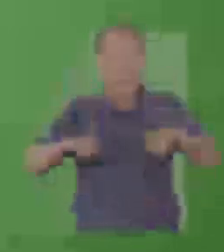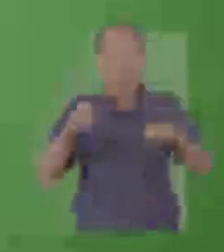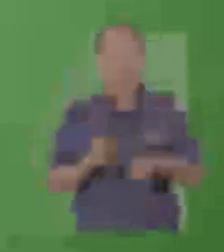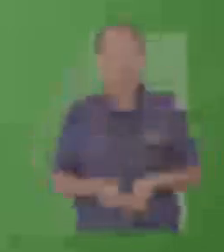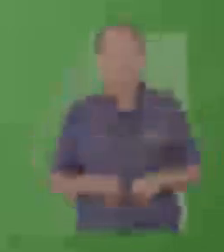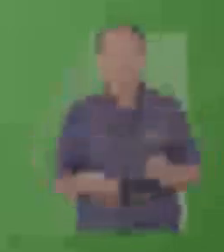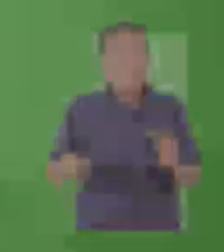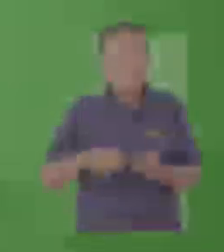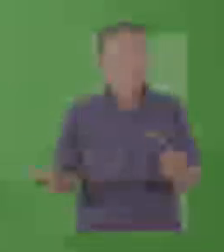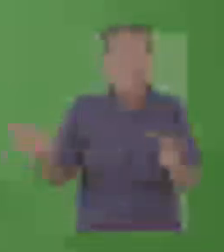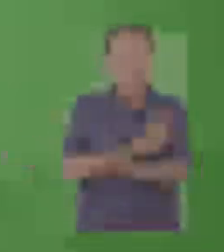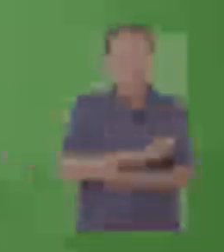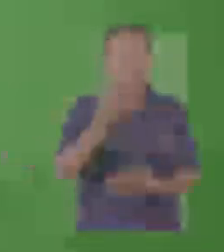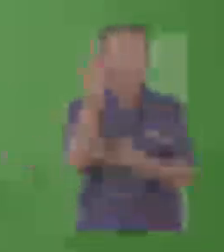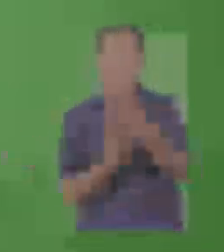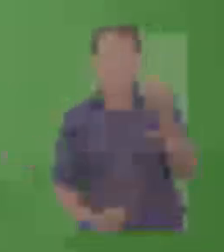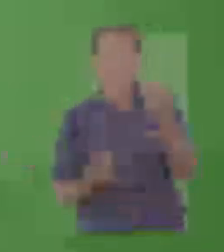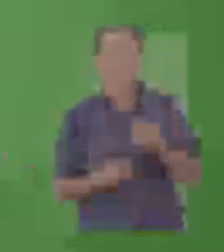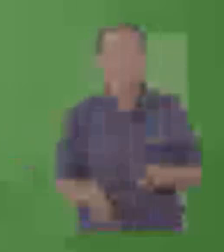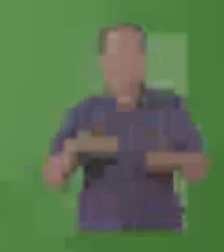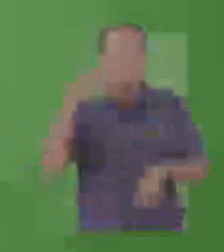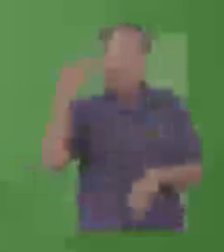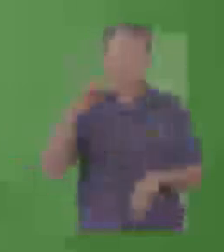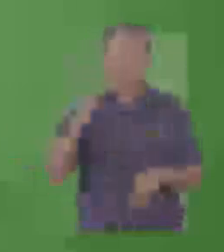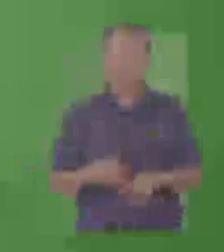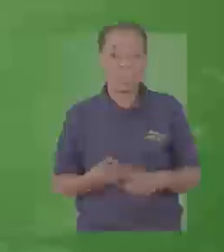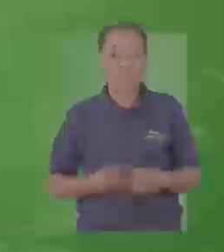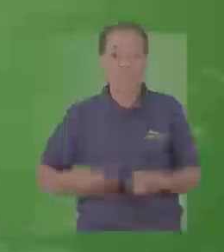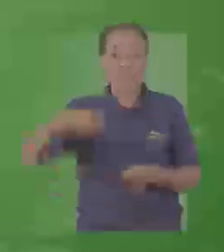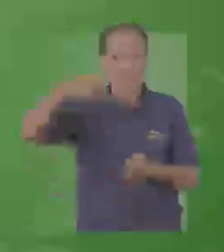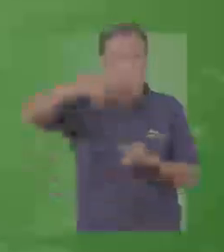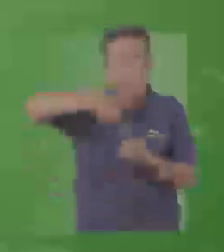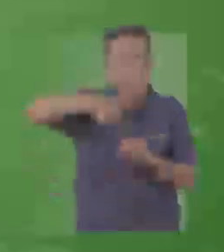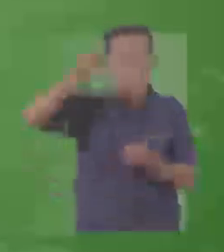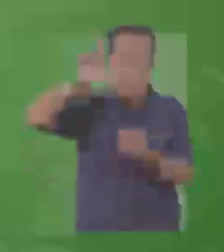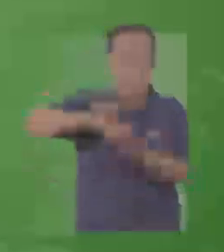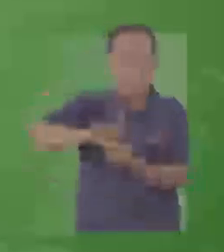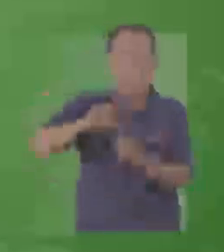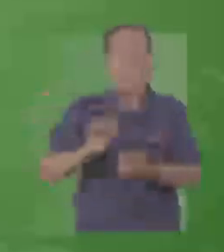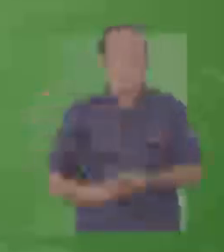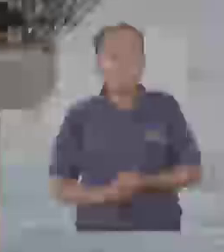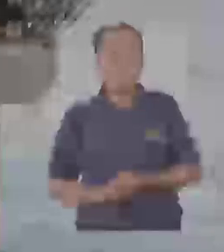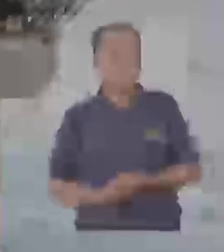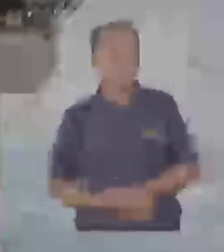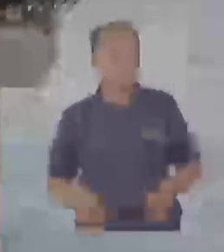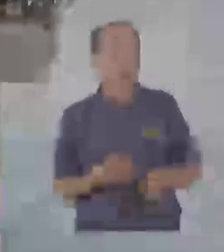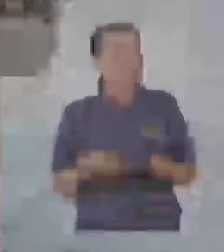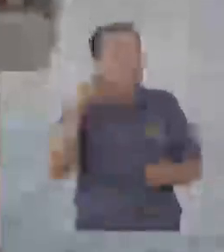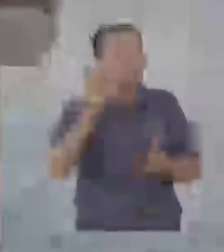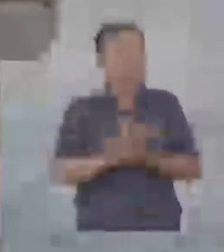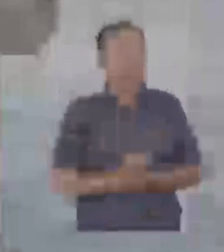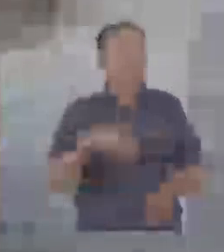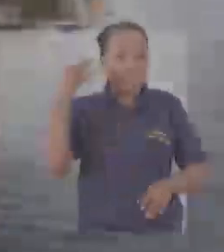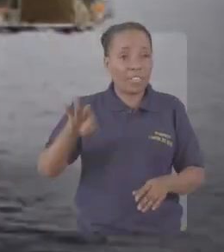Ce déficit amène la France à se tourner vers les grands producteurs d'hydrocarbures, comme le